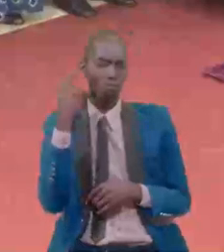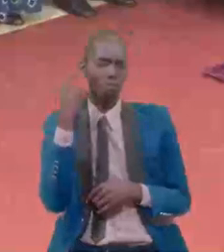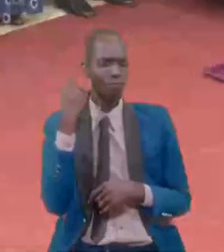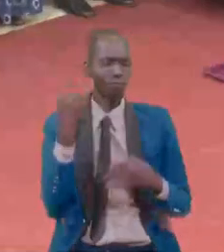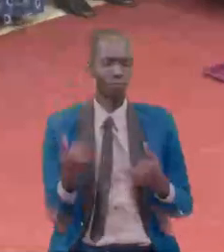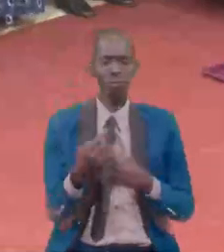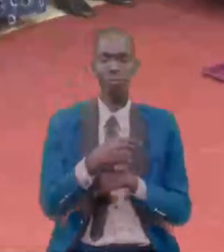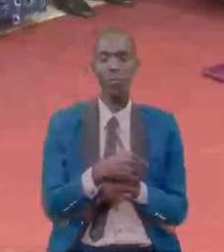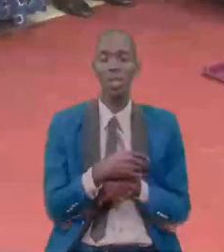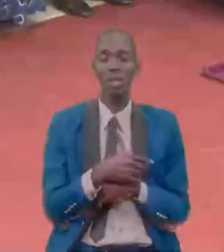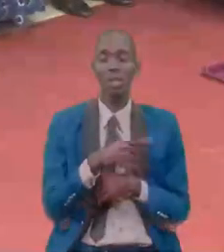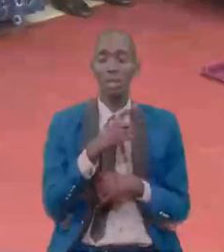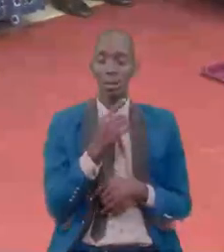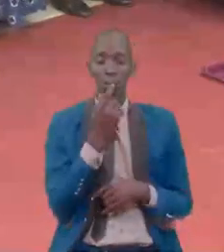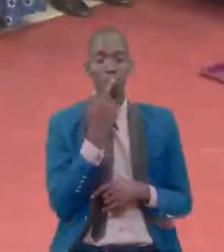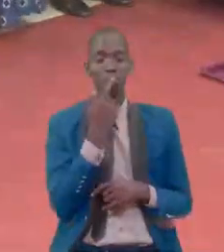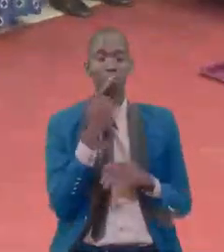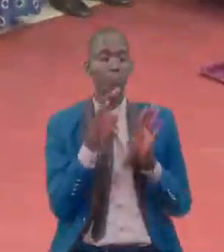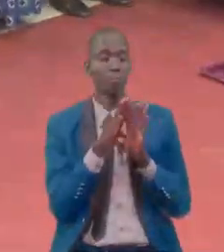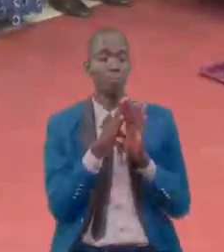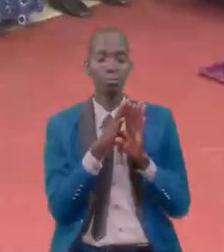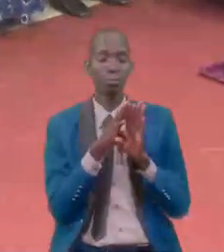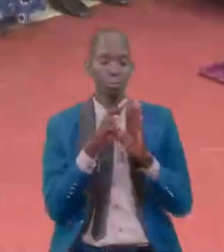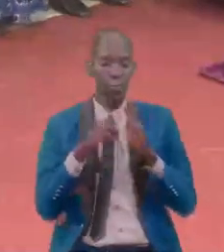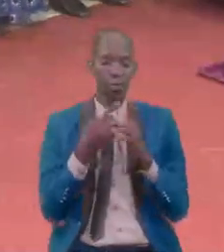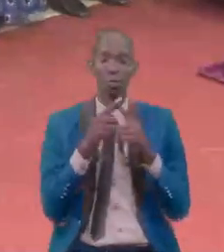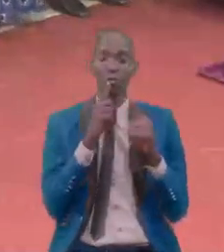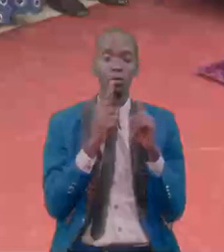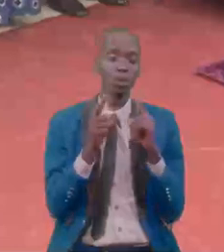sourds entendent ce jour. Les muets ont parlé.